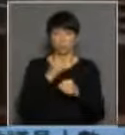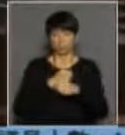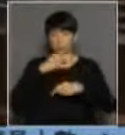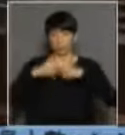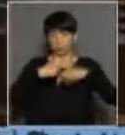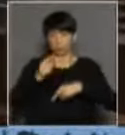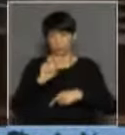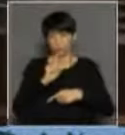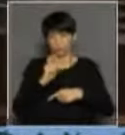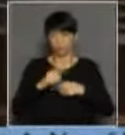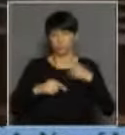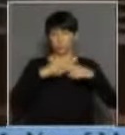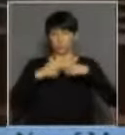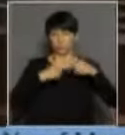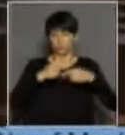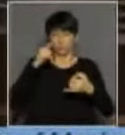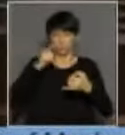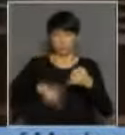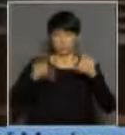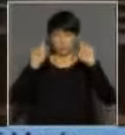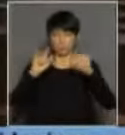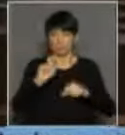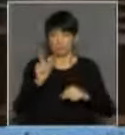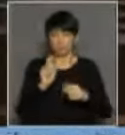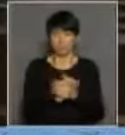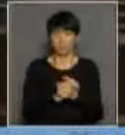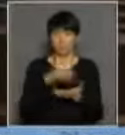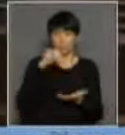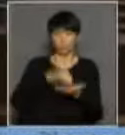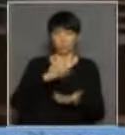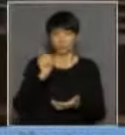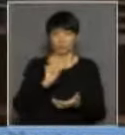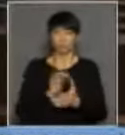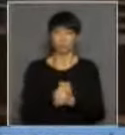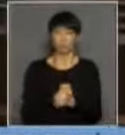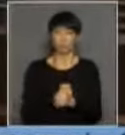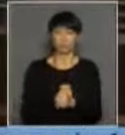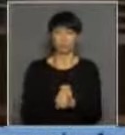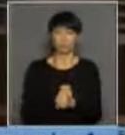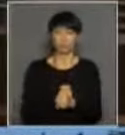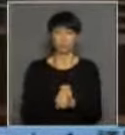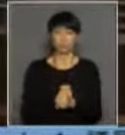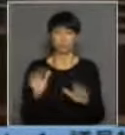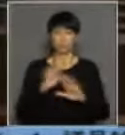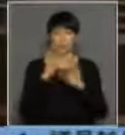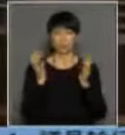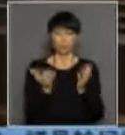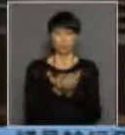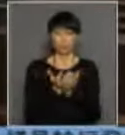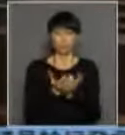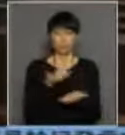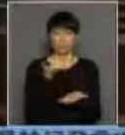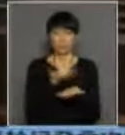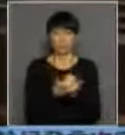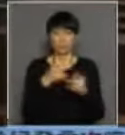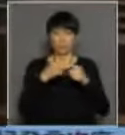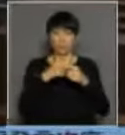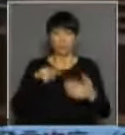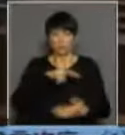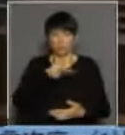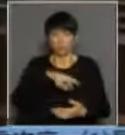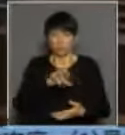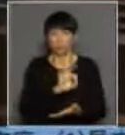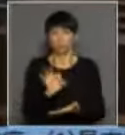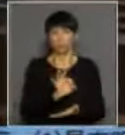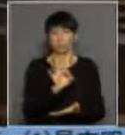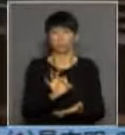嘢嘅辯論，最後乜嘢嘅原因，有啲咩決定，咁嘅話咧，呢個完全係一個冇屍體嘅命案。我哋只可以靠一